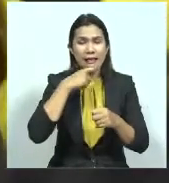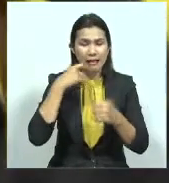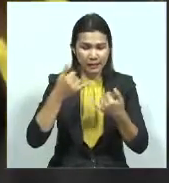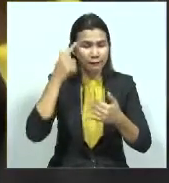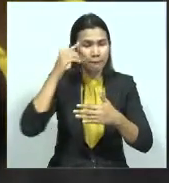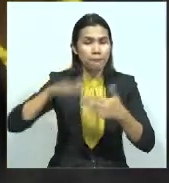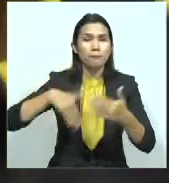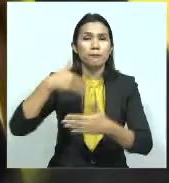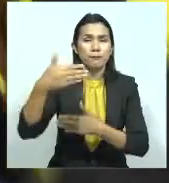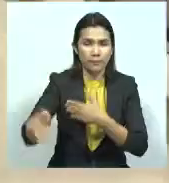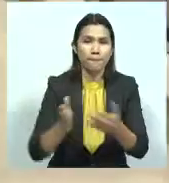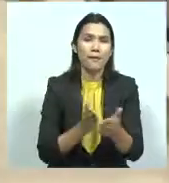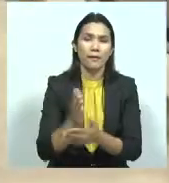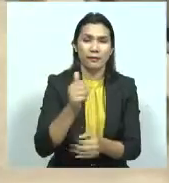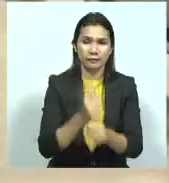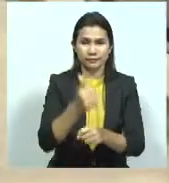ปได้ค่ะ